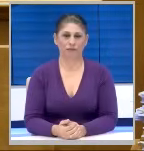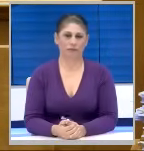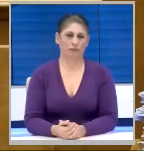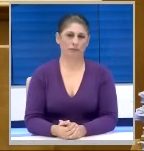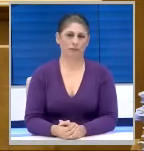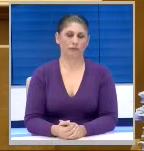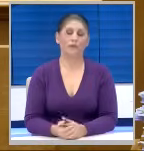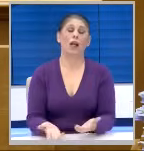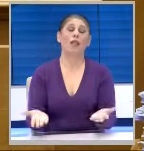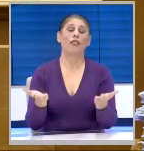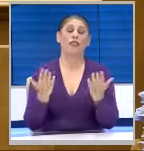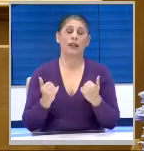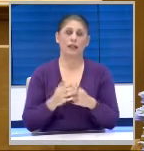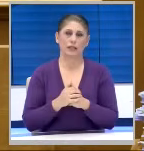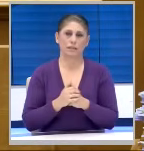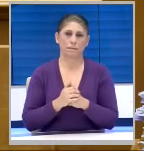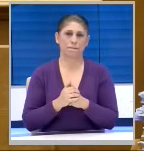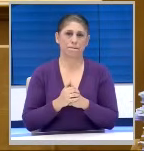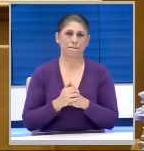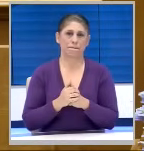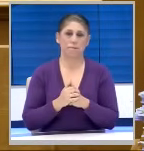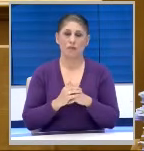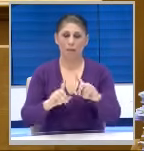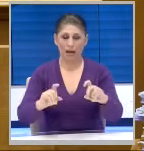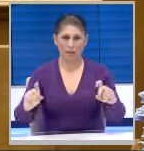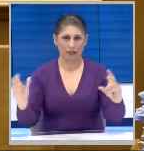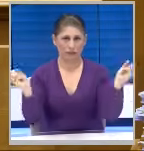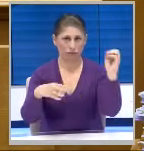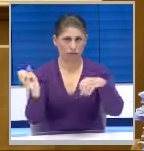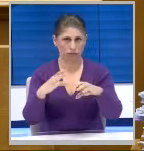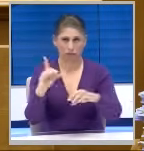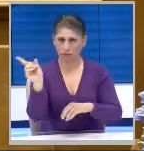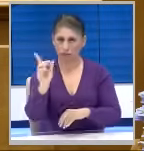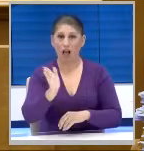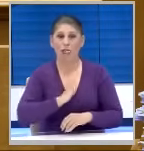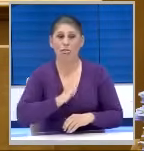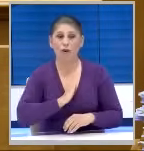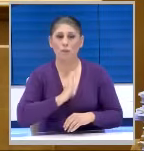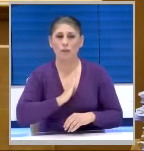δεν ήταν αντικείμενα ήταν